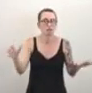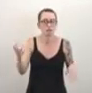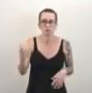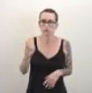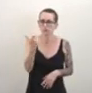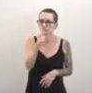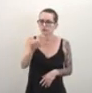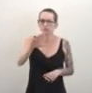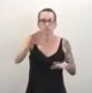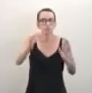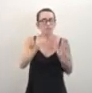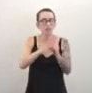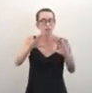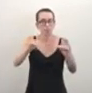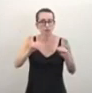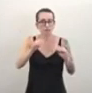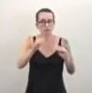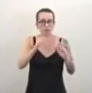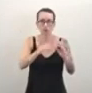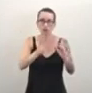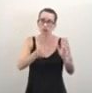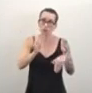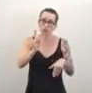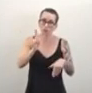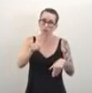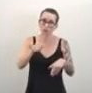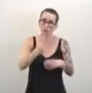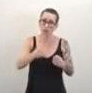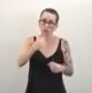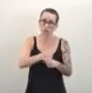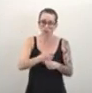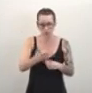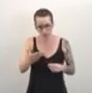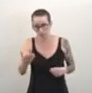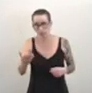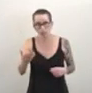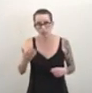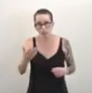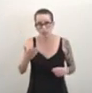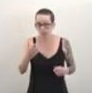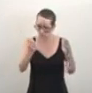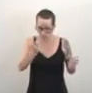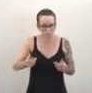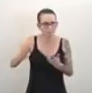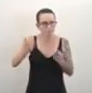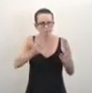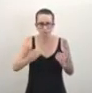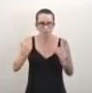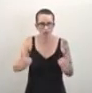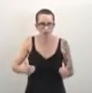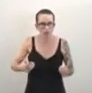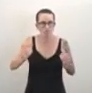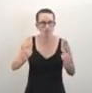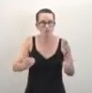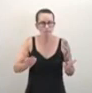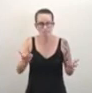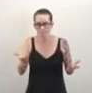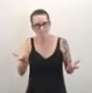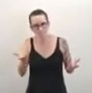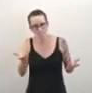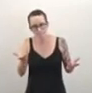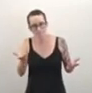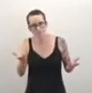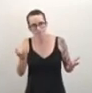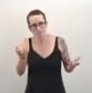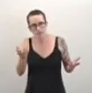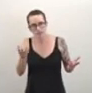000 places de crèches à construire, toujours une logique comptable et toujours